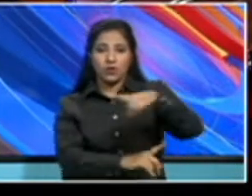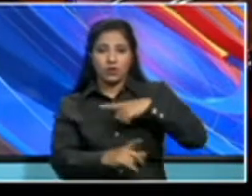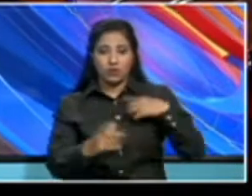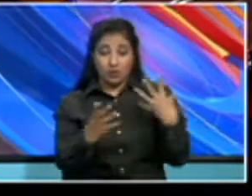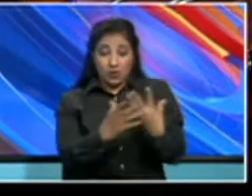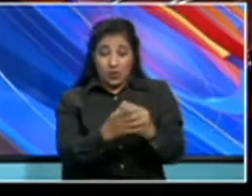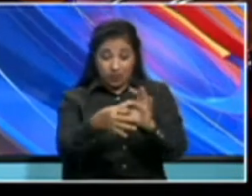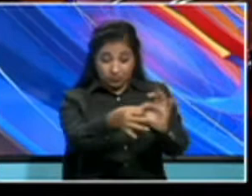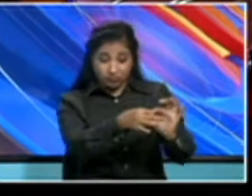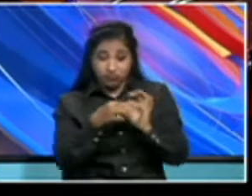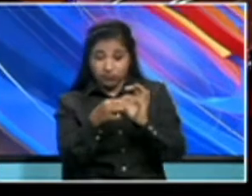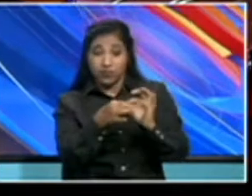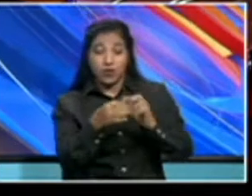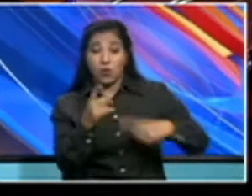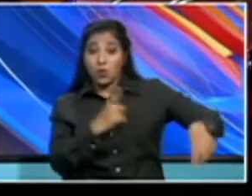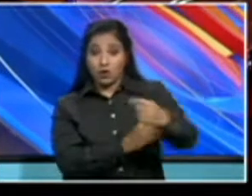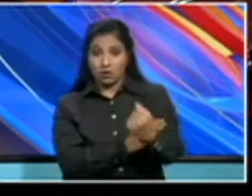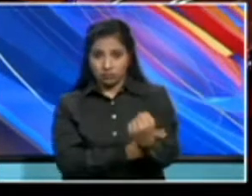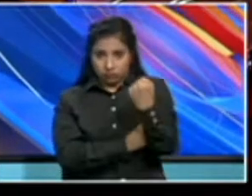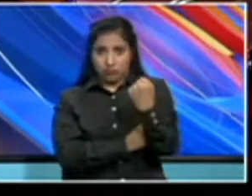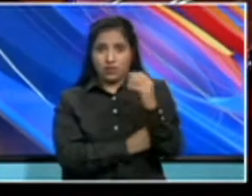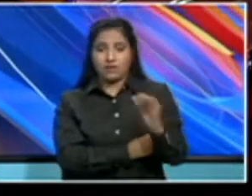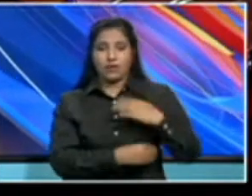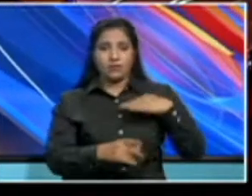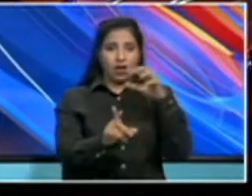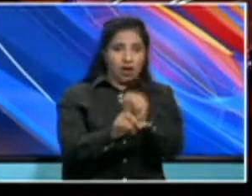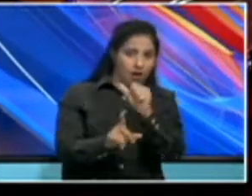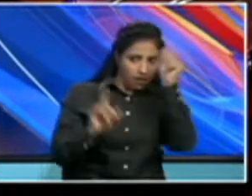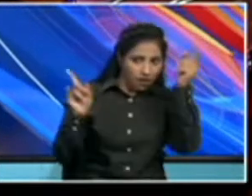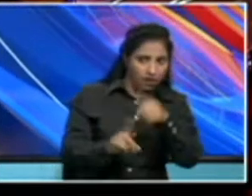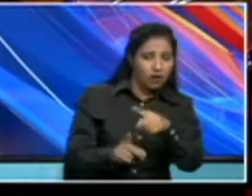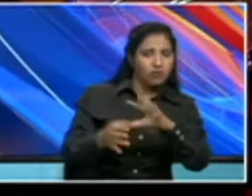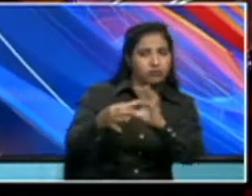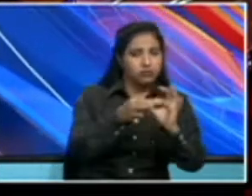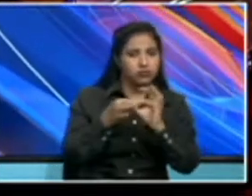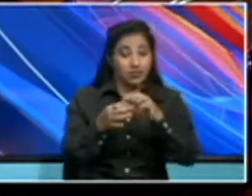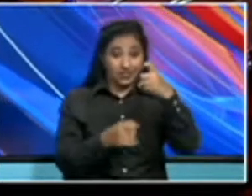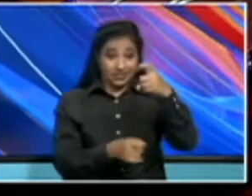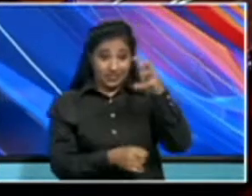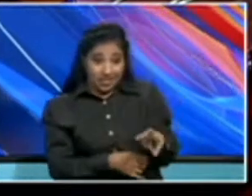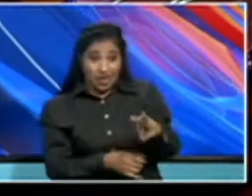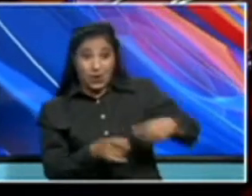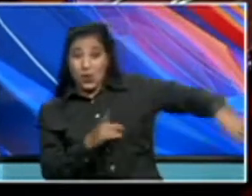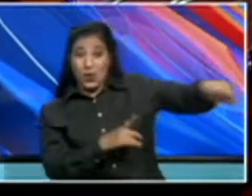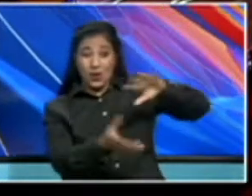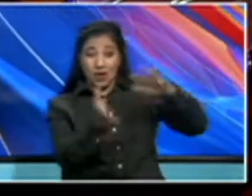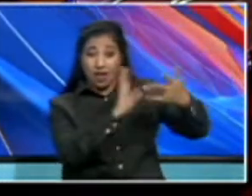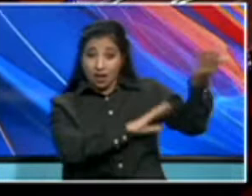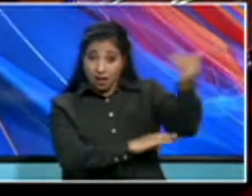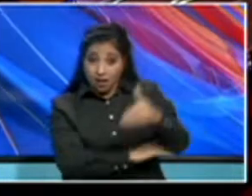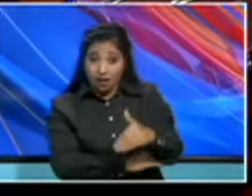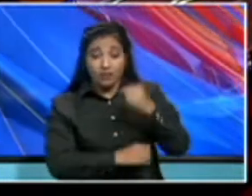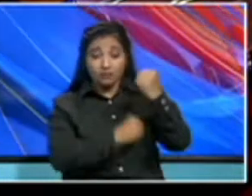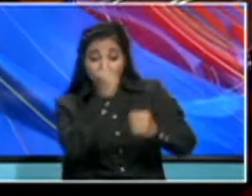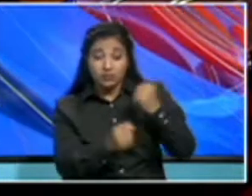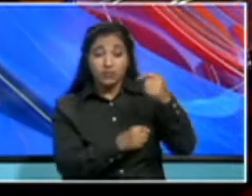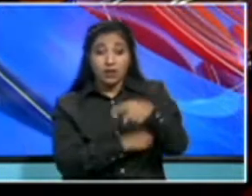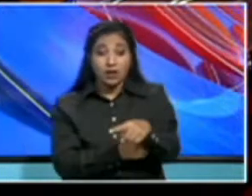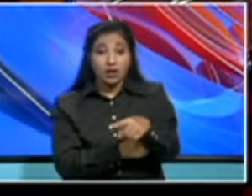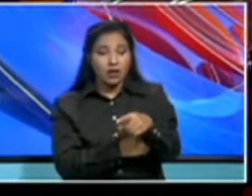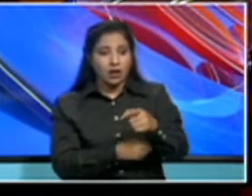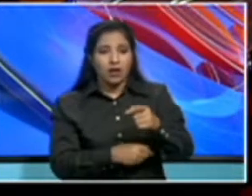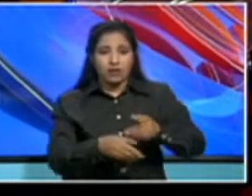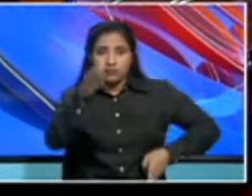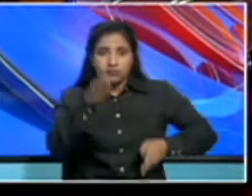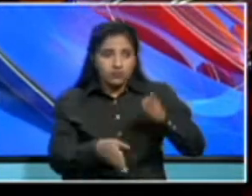एकता ही हमारी सच्ची ताकत है, पहचान है। देश भर से आए 7,000 से ज्यादा एथलीट्स यही संदेश एक मार्च पास्ट के